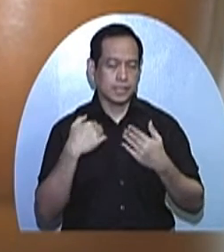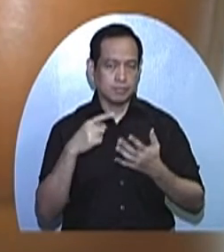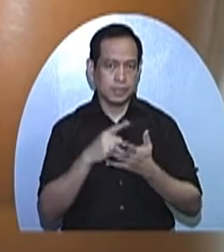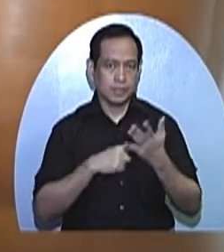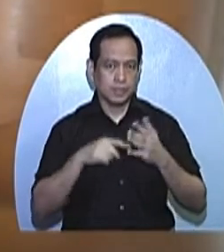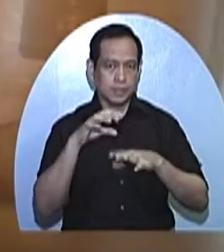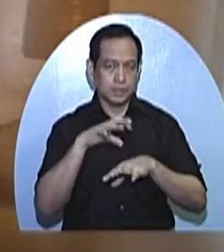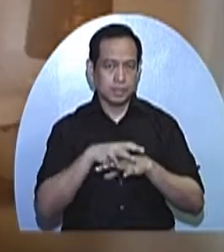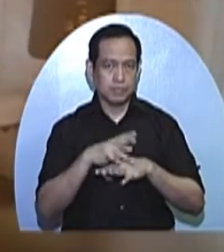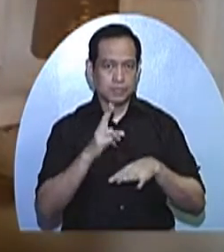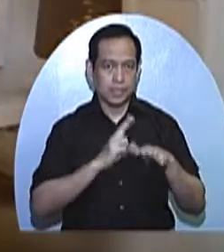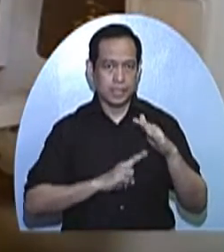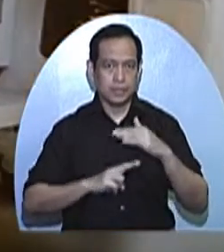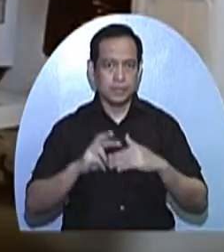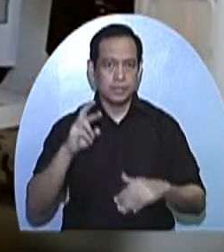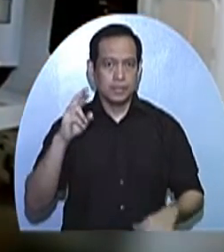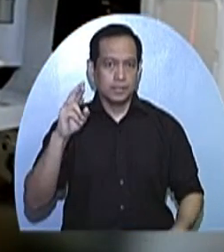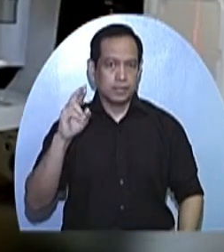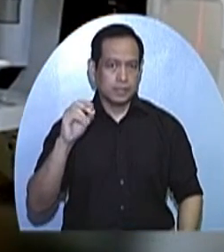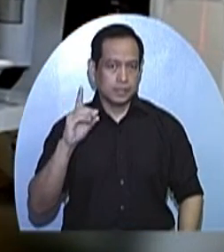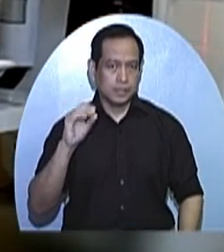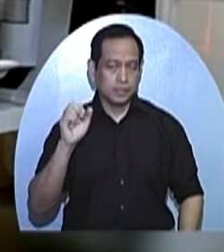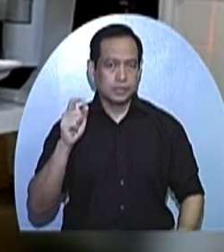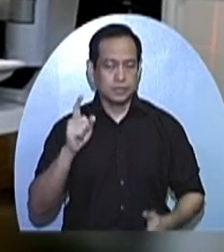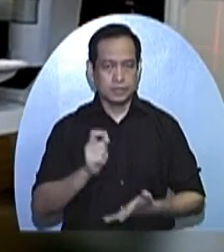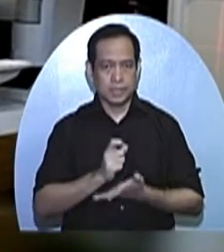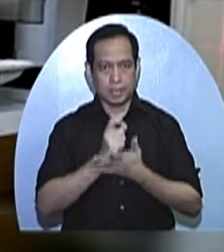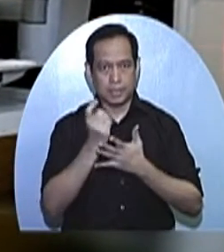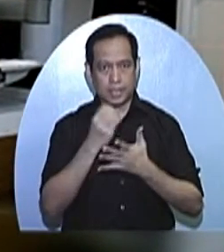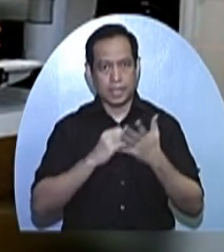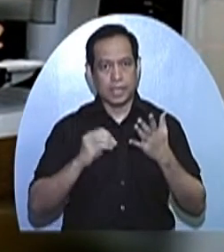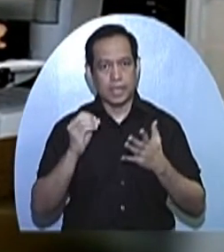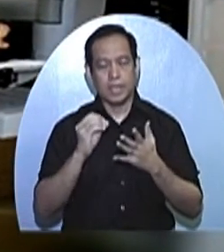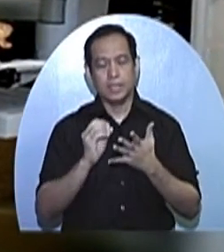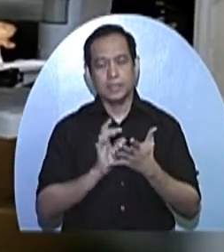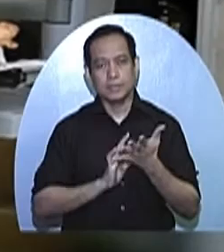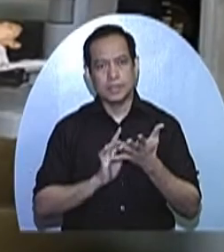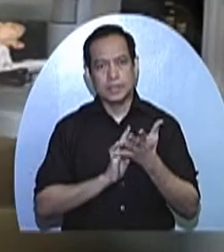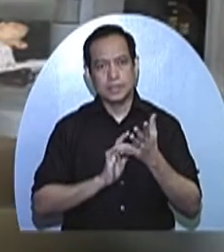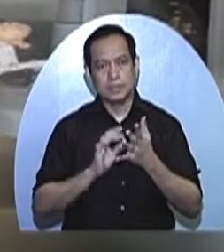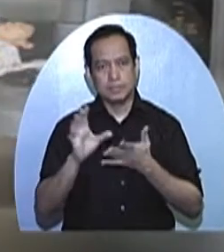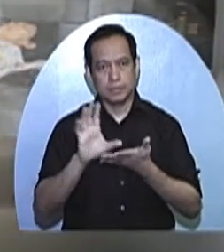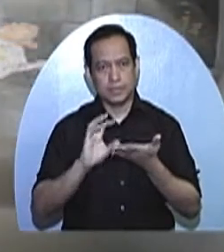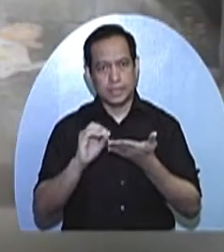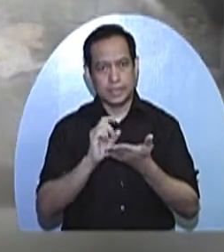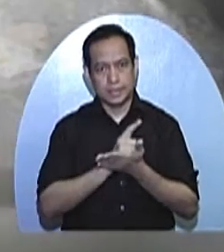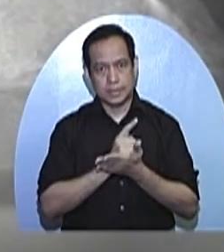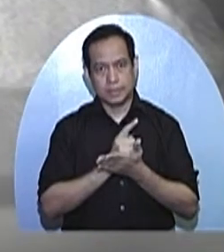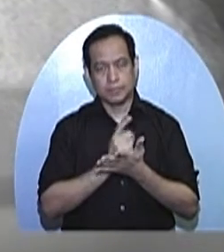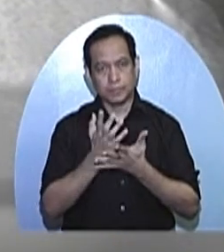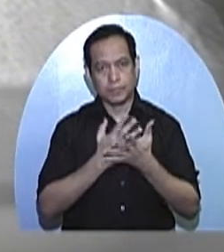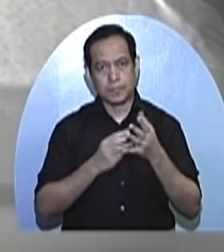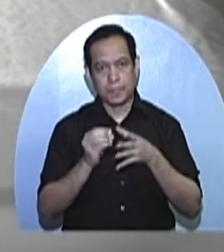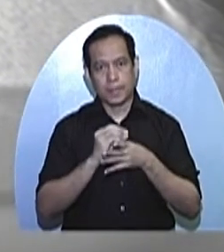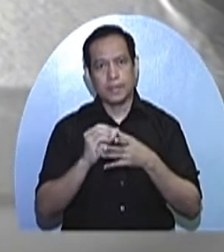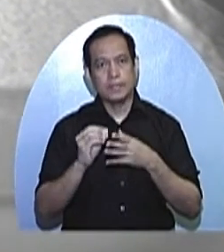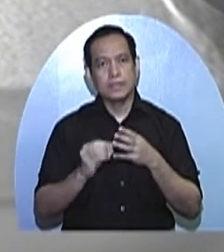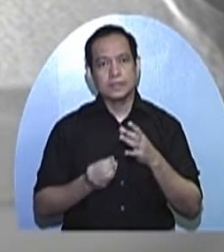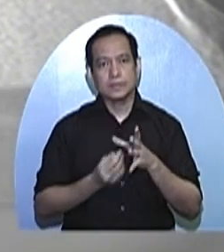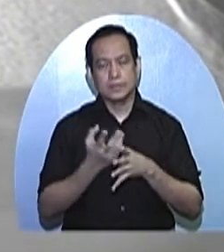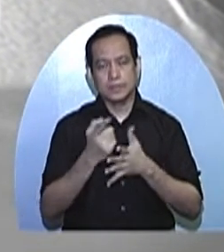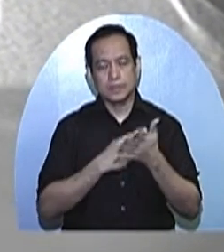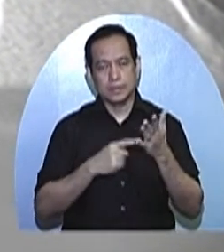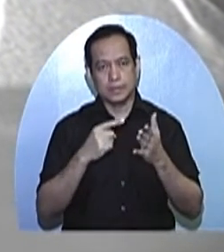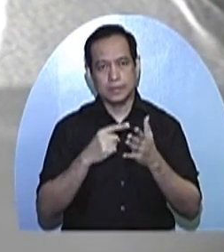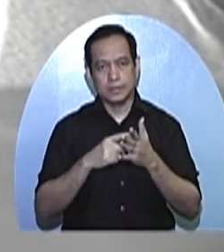tumor sa mga sumasailalim sa radiation therapy at ilang uri ng gamot sa cancer. Karaniwang tinutubuan ng primary bone